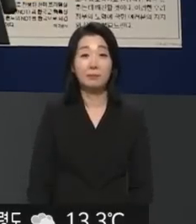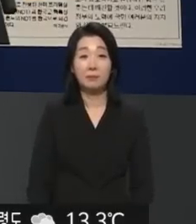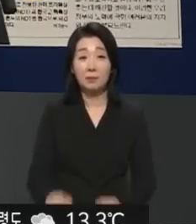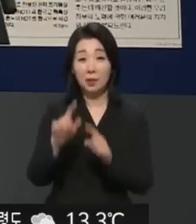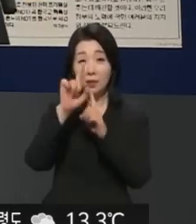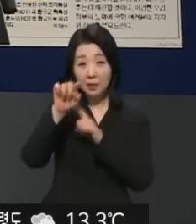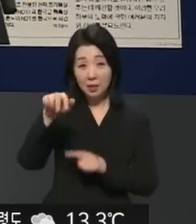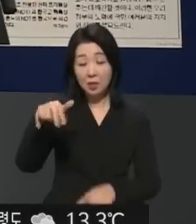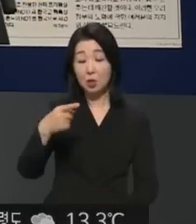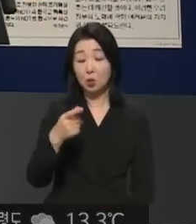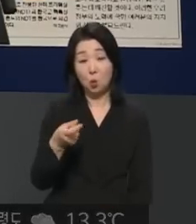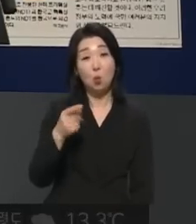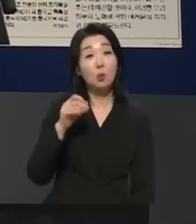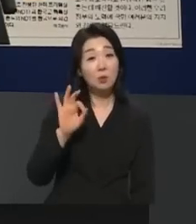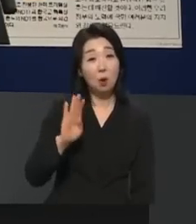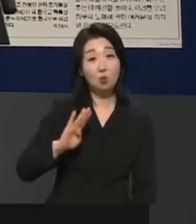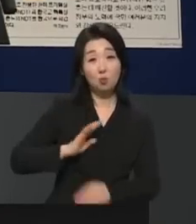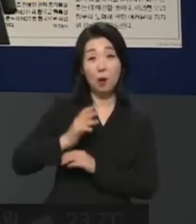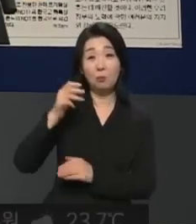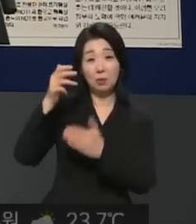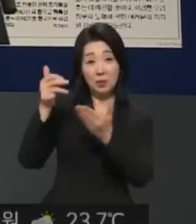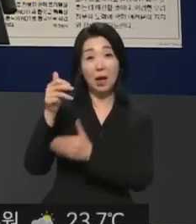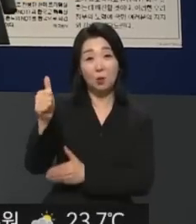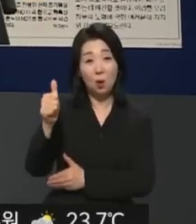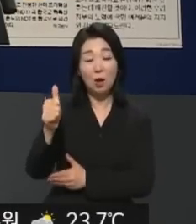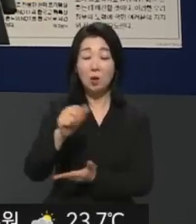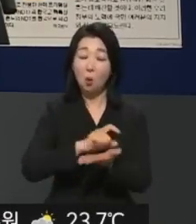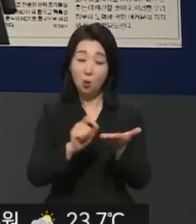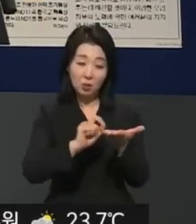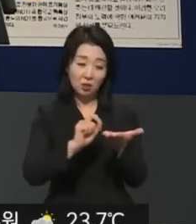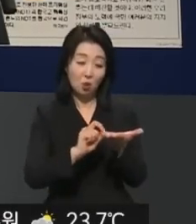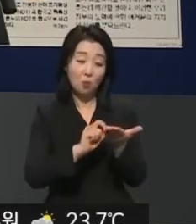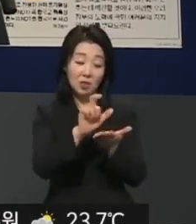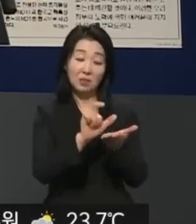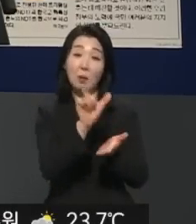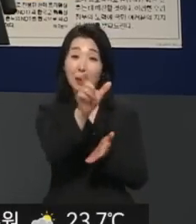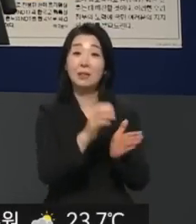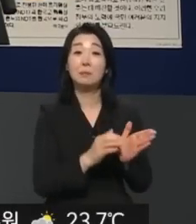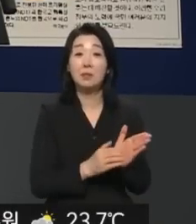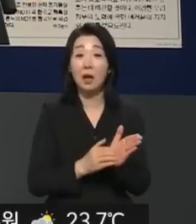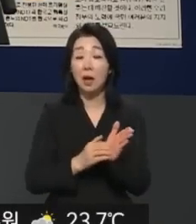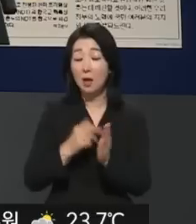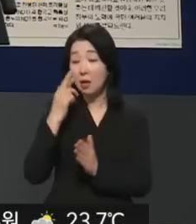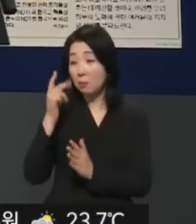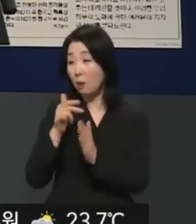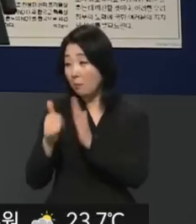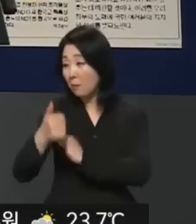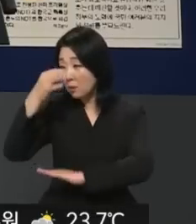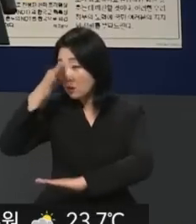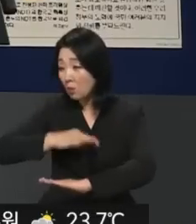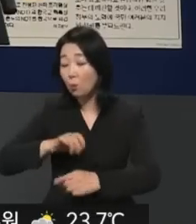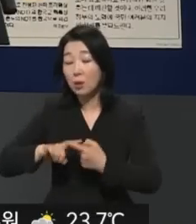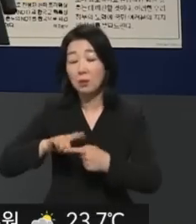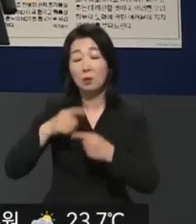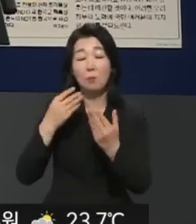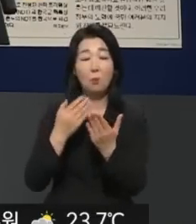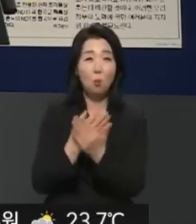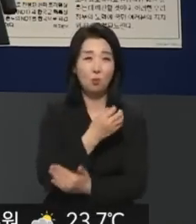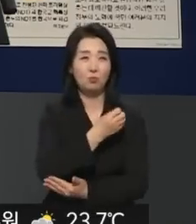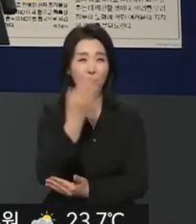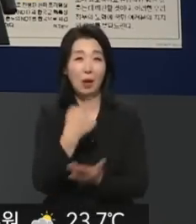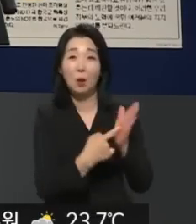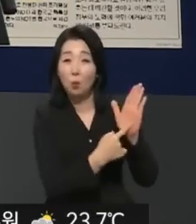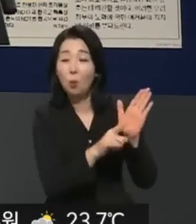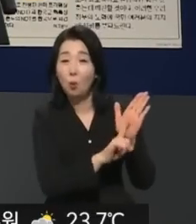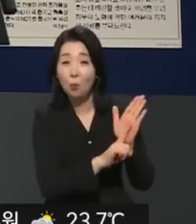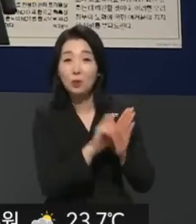이종섭 국방부 장관은 언론사 기고문까지 썼습니다. 그야말로 이번 방미 성과에 대한 대여론전에 나선 건데요.